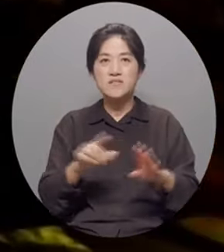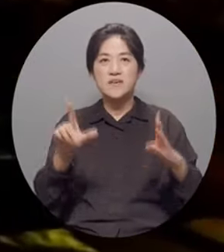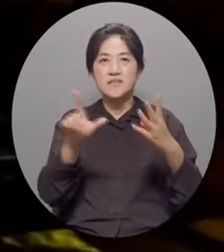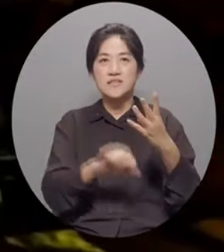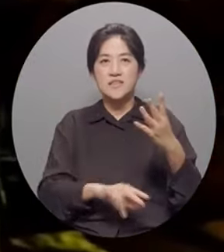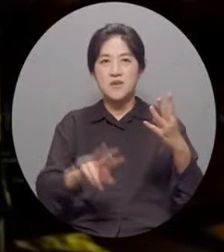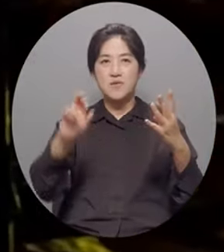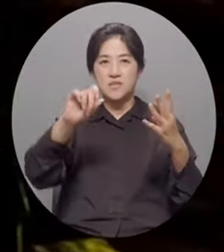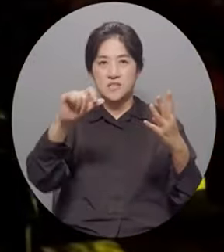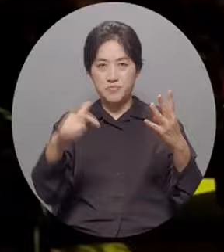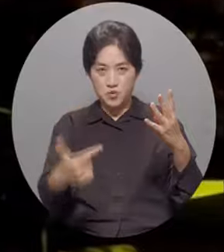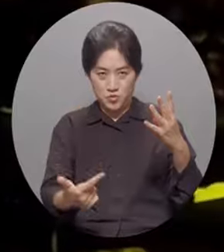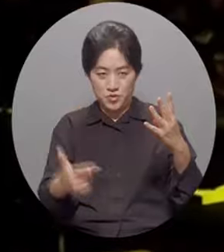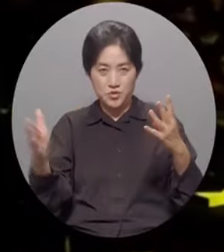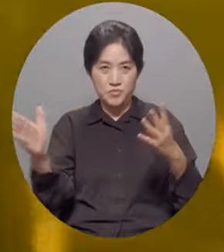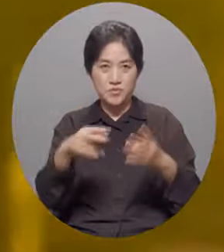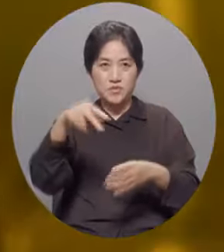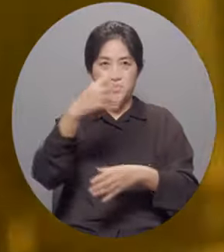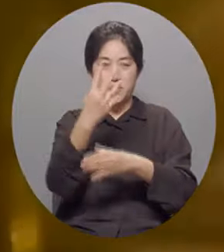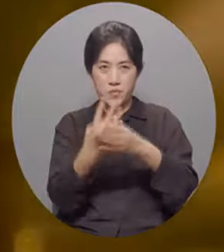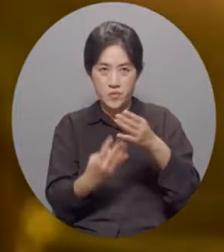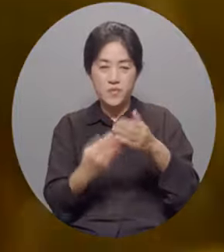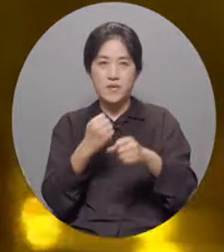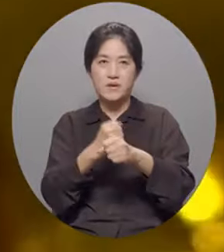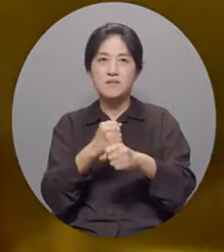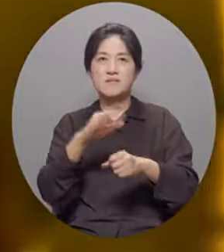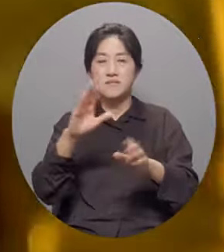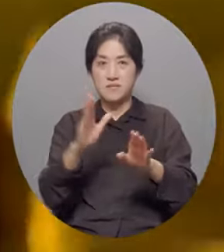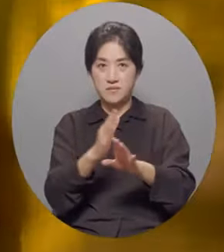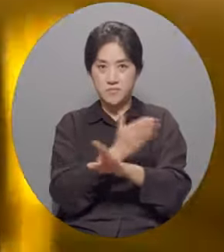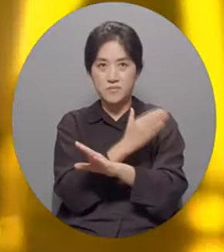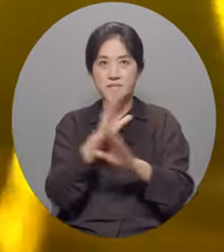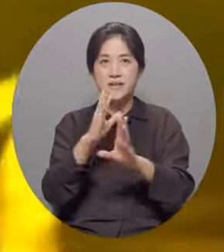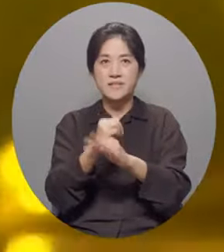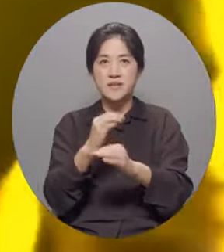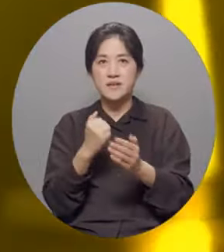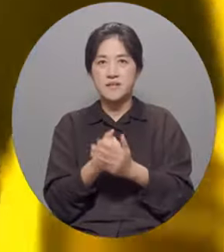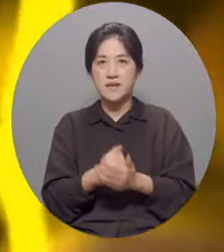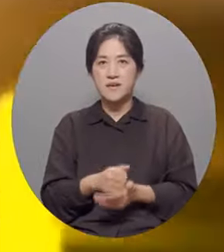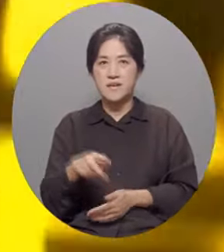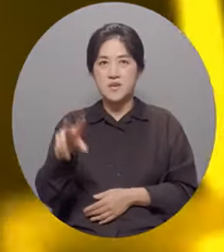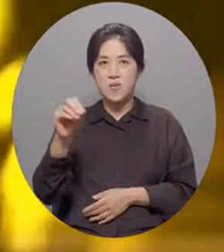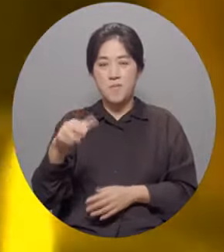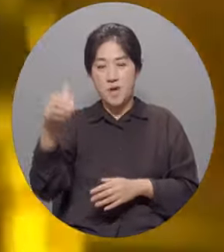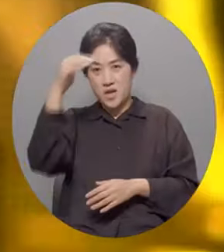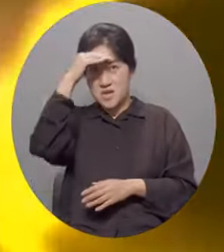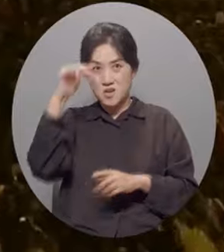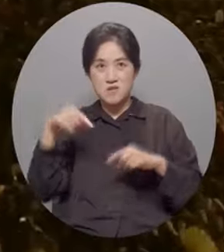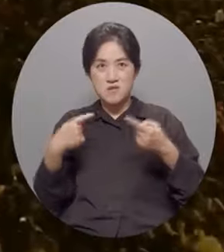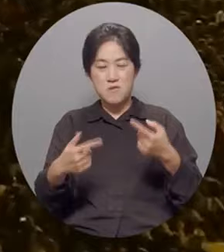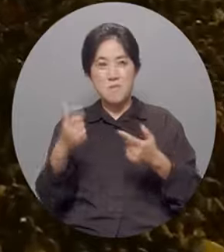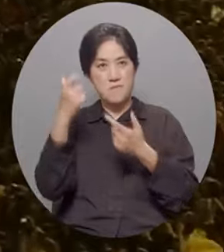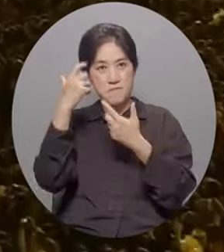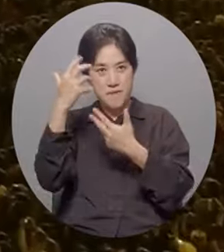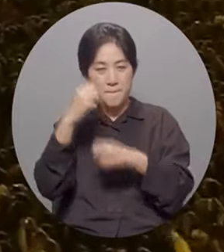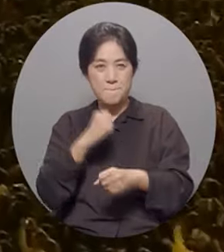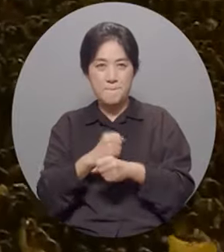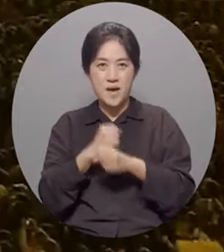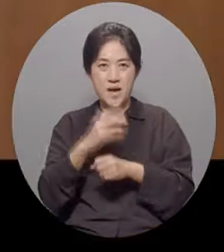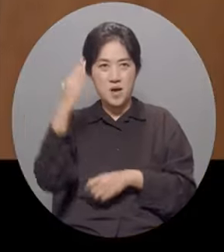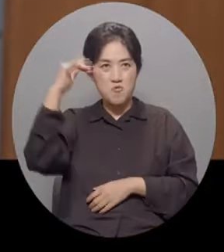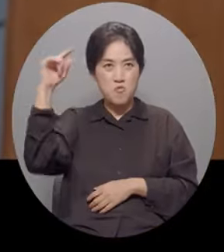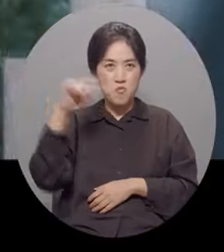세월호 11주기입니다. 회당 5만 명씩 관객 20만 명을 열광시킬 예정인데 내한 공연으론 역대